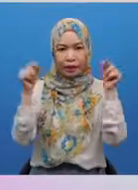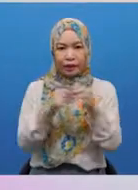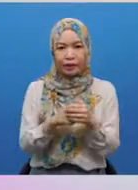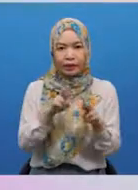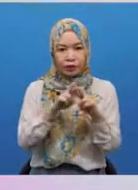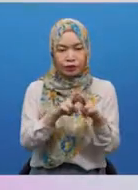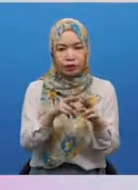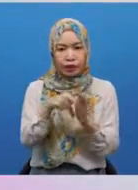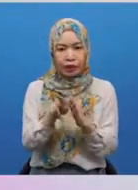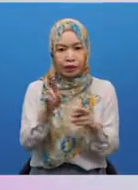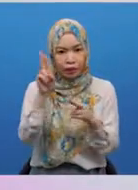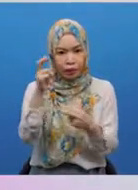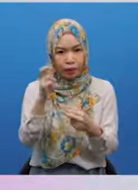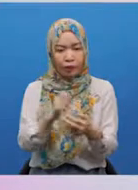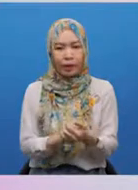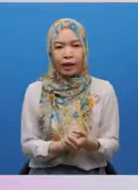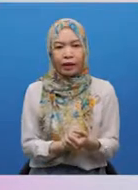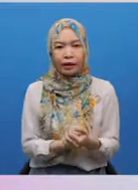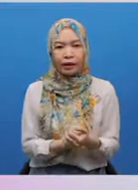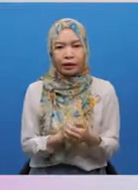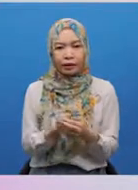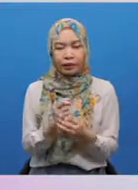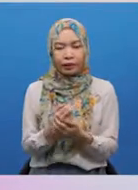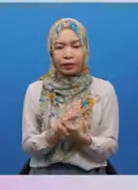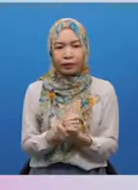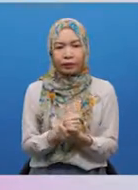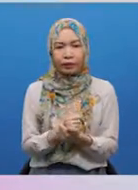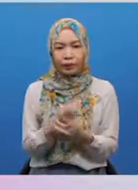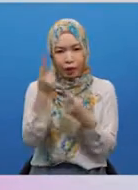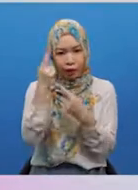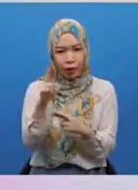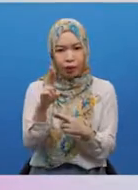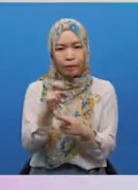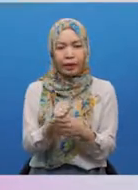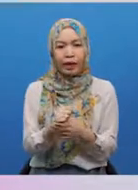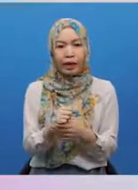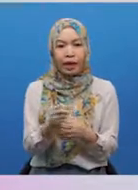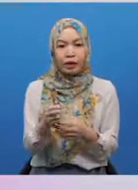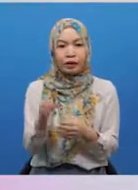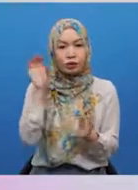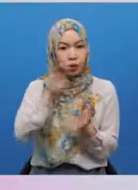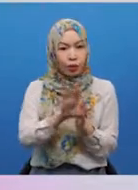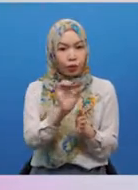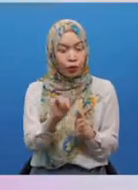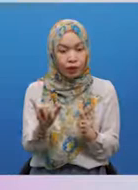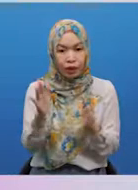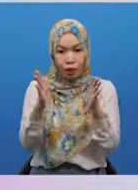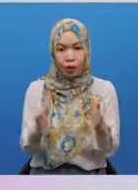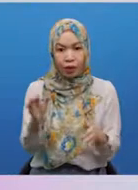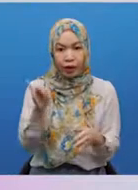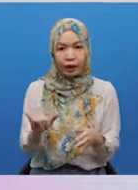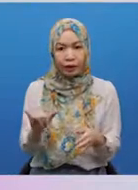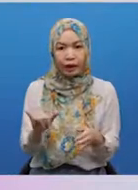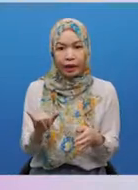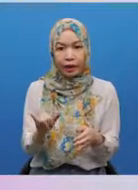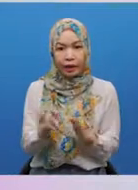Sapaan ialah kata ganti nama orang yang digunakan oleh orang pertama, iaitu orang yang sedang